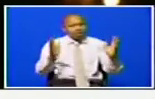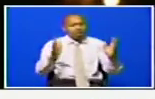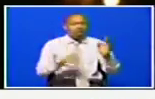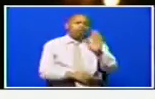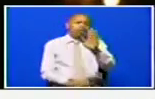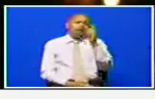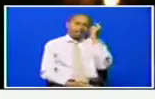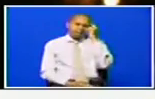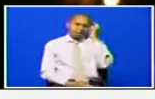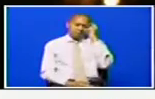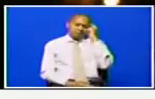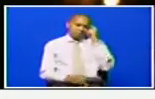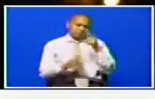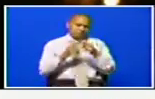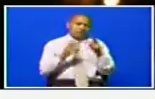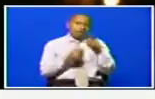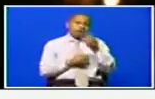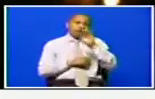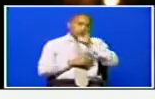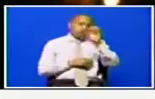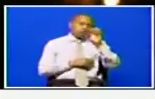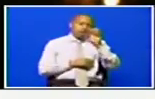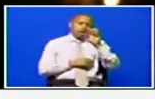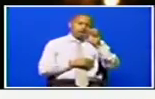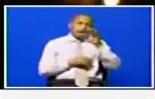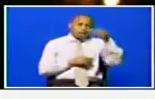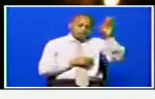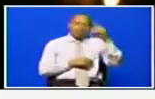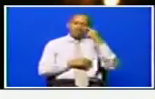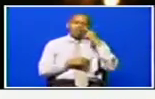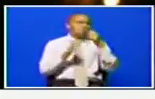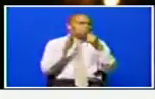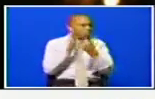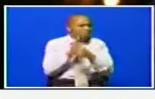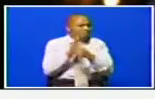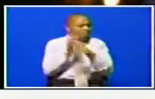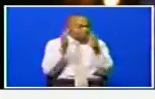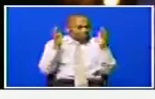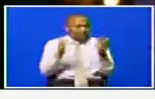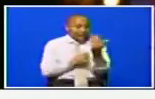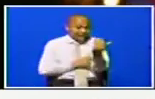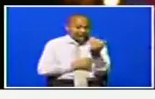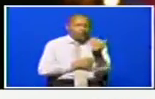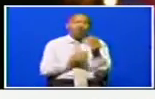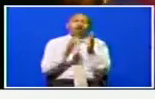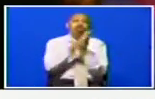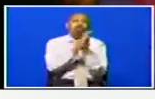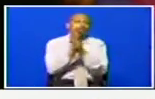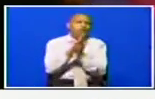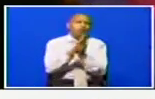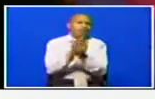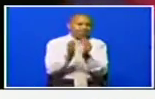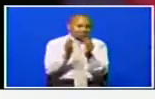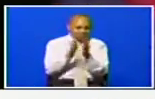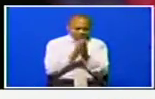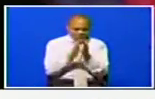unakumbuka hata kabla waanze watu kama European Union walikuwa wamesema tunaona dalili za vita hapa na pale. Lazima wafuatilie hiyo story wafikishe